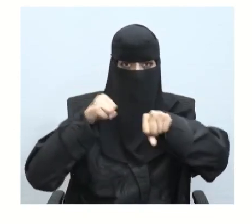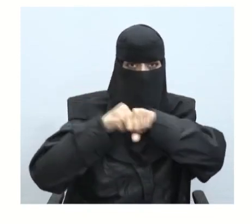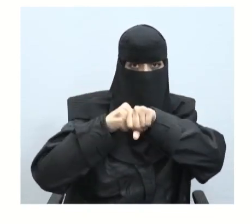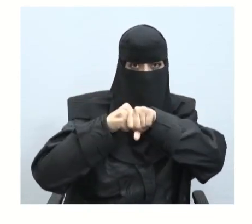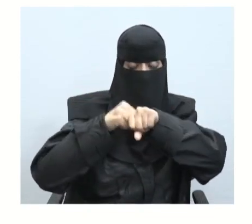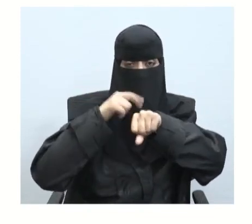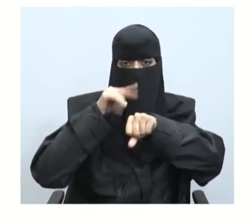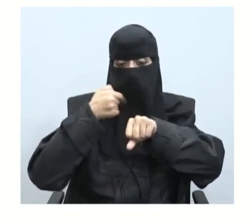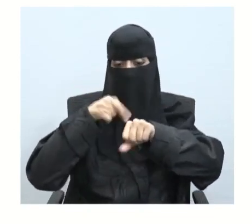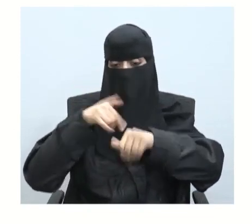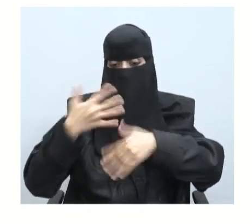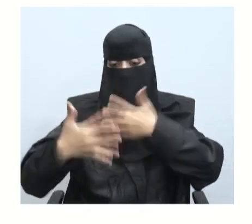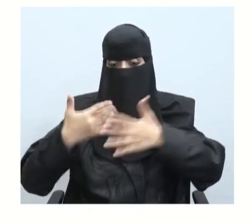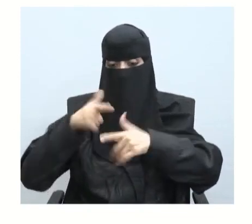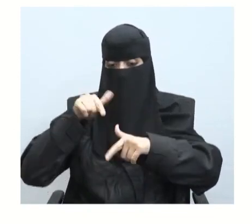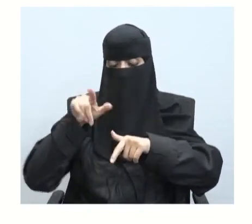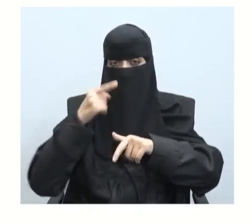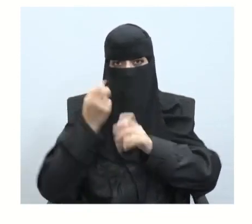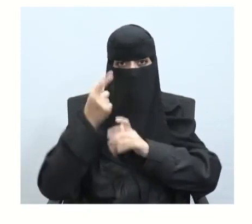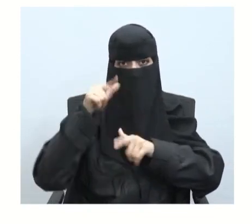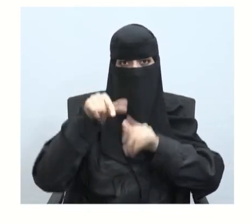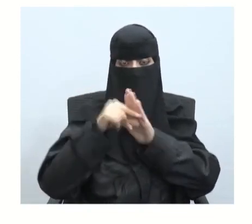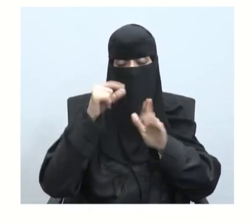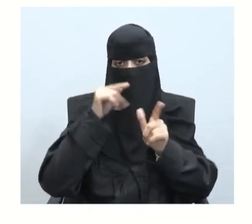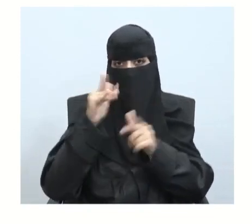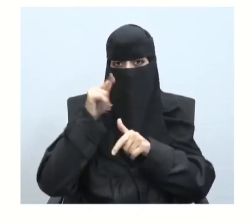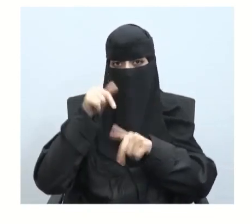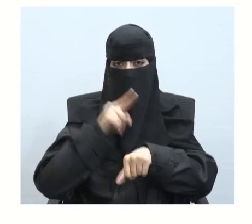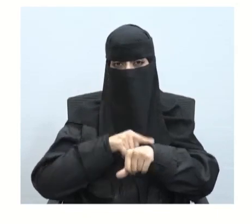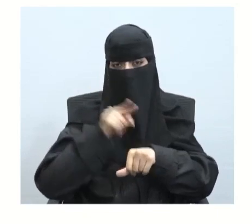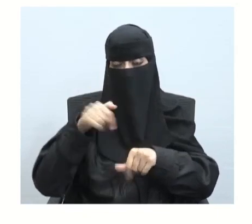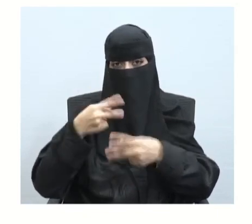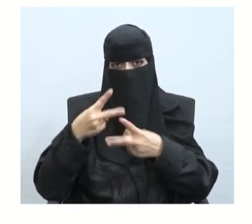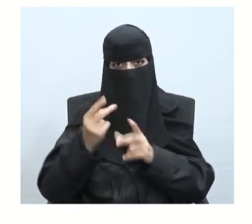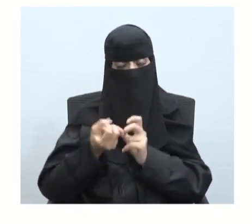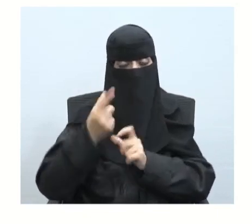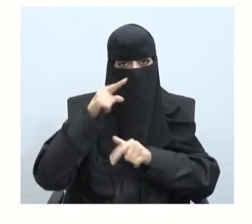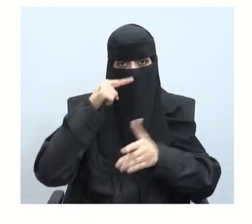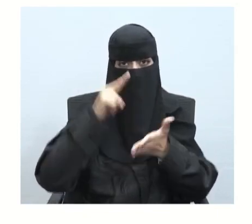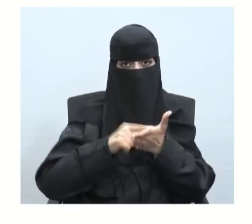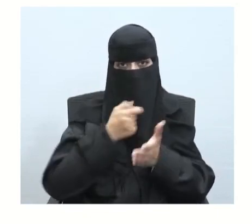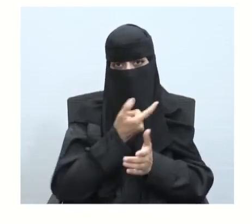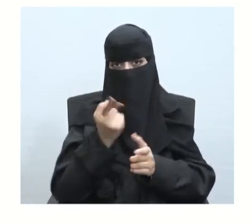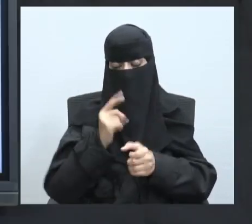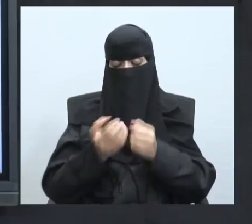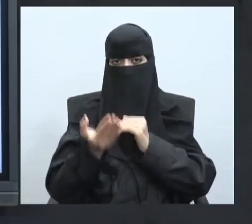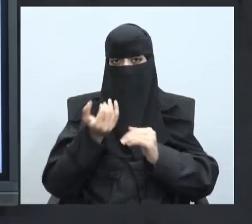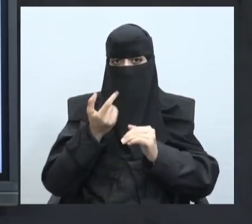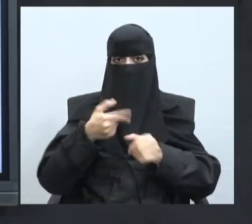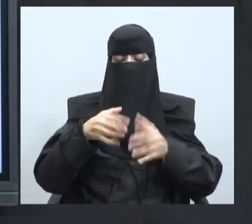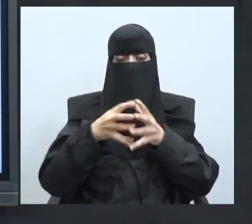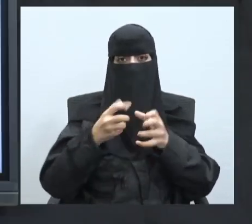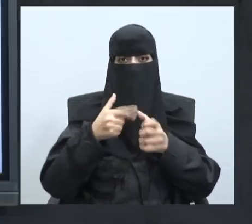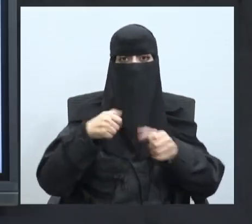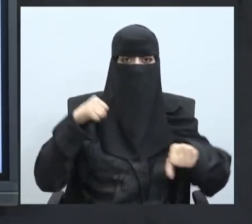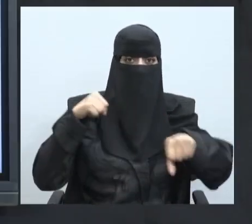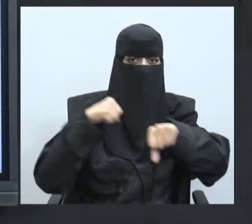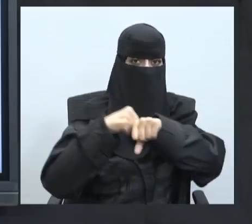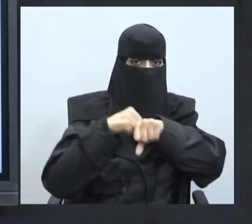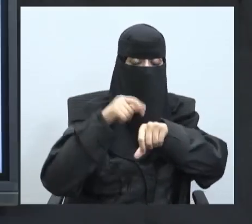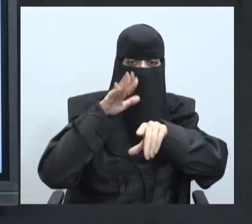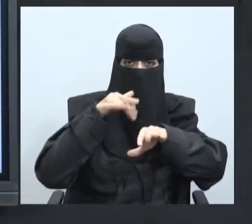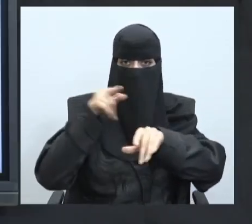هو ماذا الطاقه هذا ما استنتجت في هذا الدرس وقتها نبهت اننا عدنا في شرح التصادم